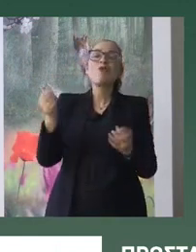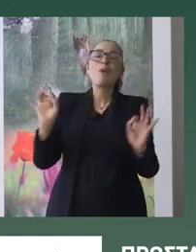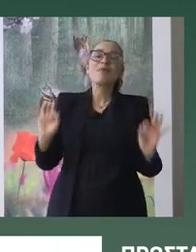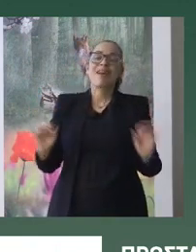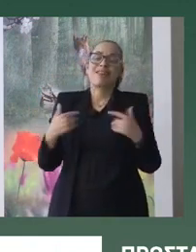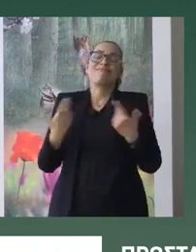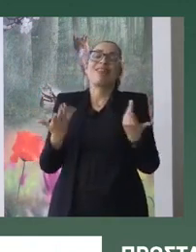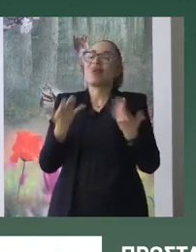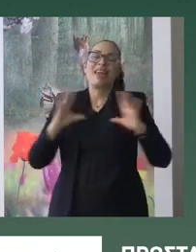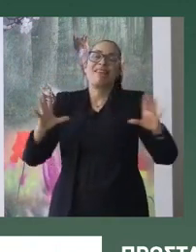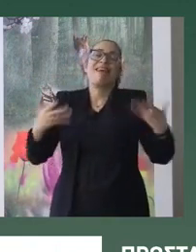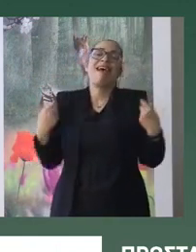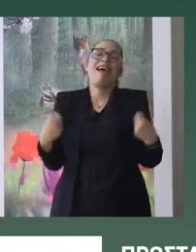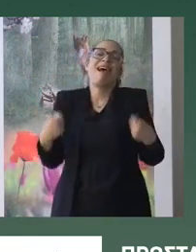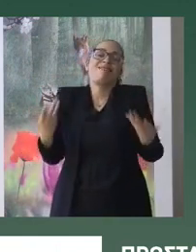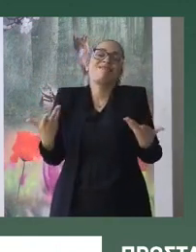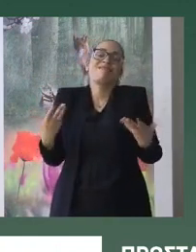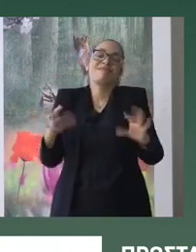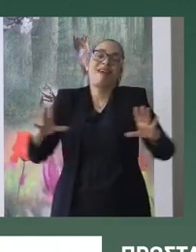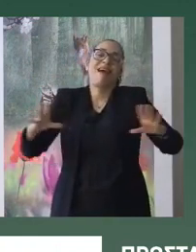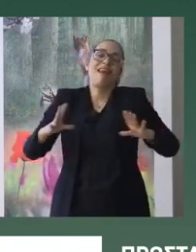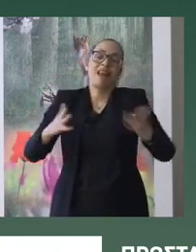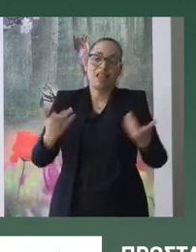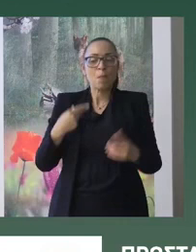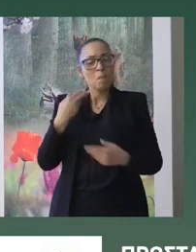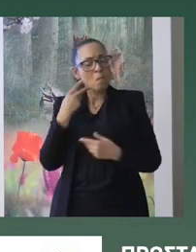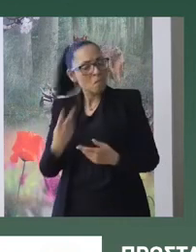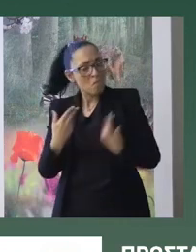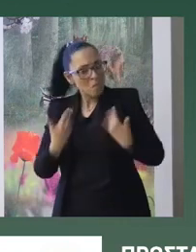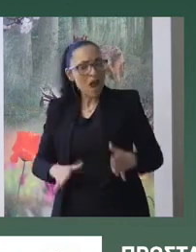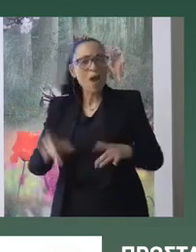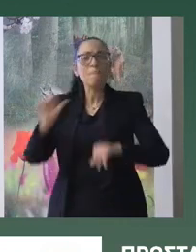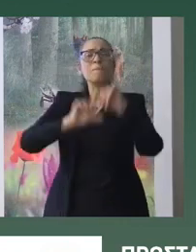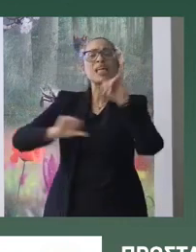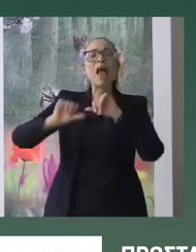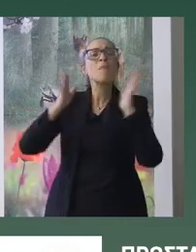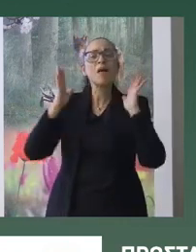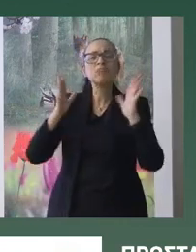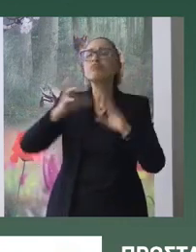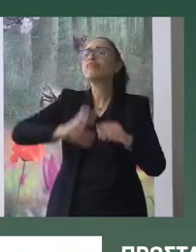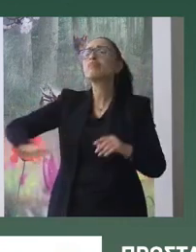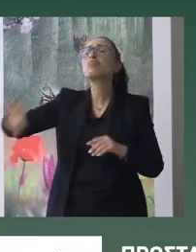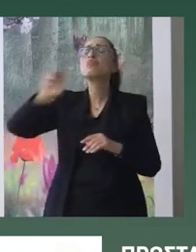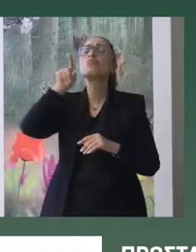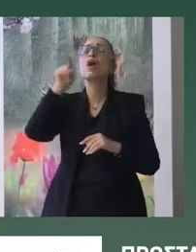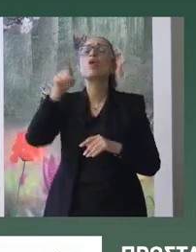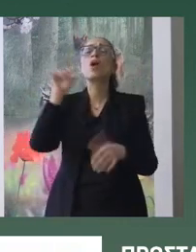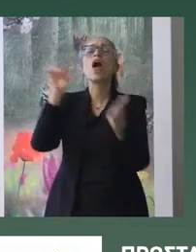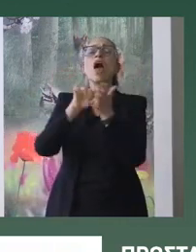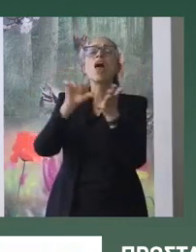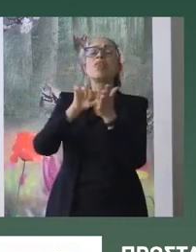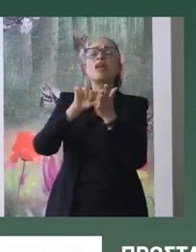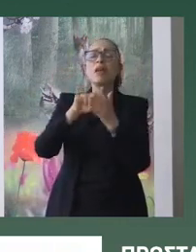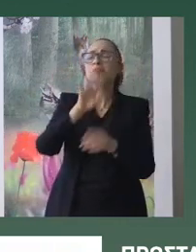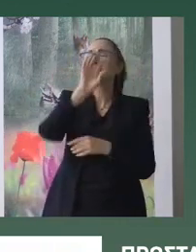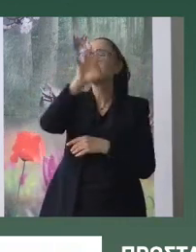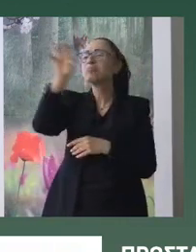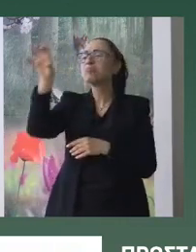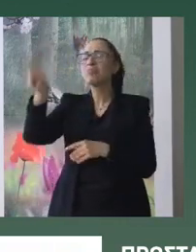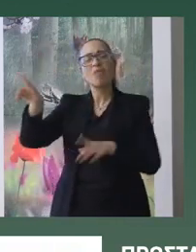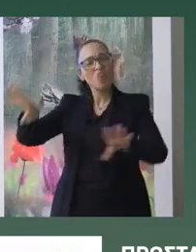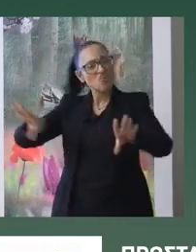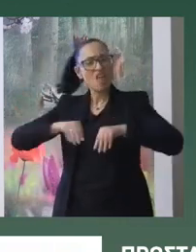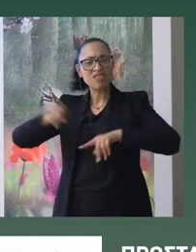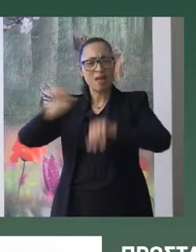οικονομικά. Και το είδαμε και σε ένα πείραμα που κάναμε σε μια περιοχή της Αθήνας, επιλέγοντας 50 σπίτια που δέχθηκαν να γίνει το πείραμα